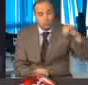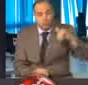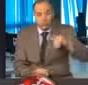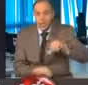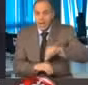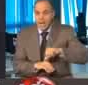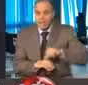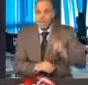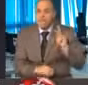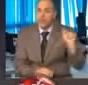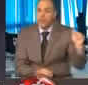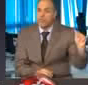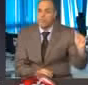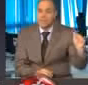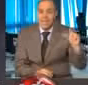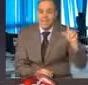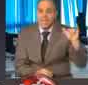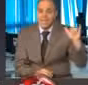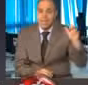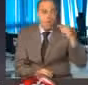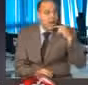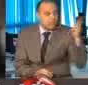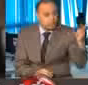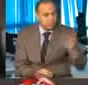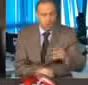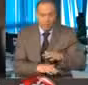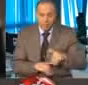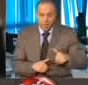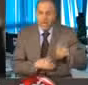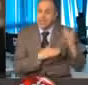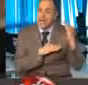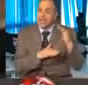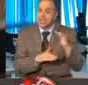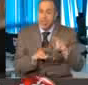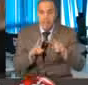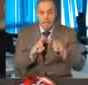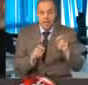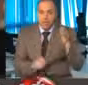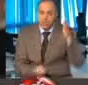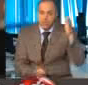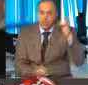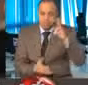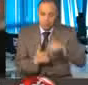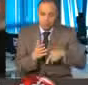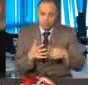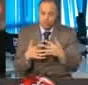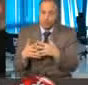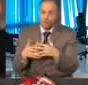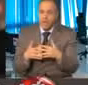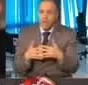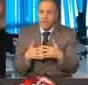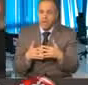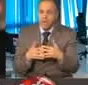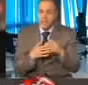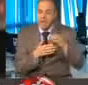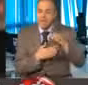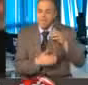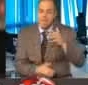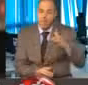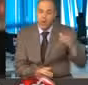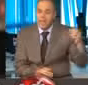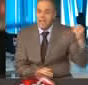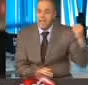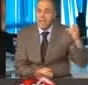العاصمة البيروفية ليما في آخر زيارة له إلى الخارج لبحث مستقبل اتفاقية الشراكة عبر المحيط الهادي،